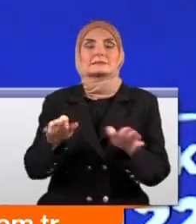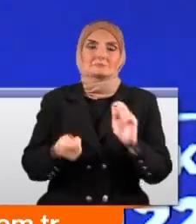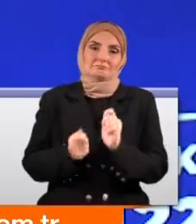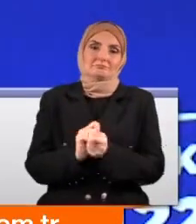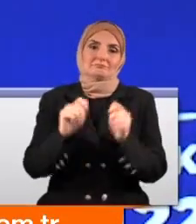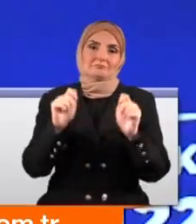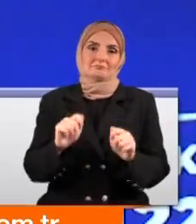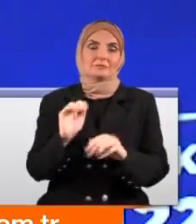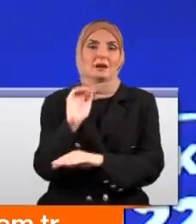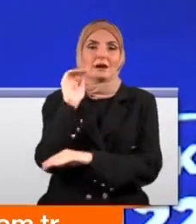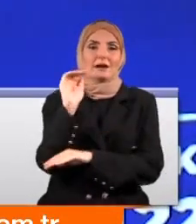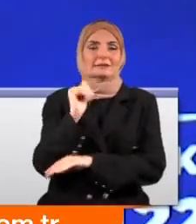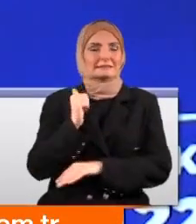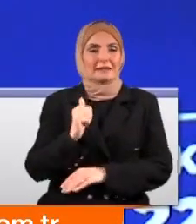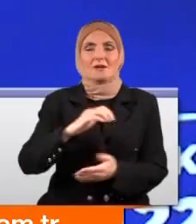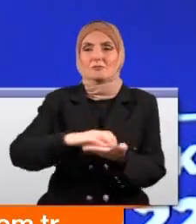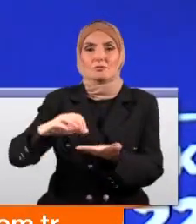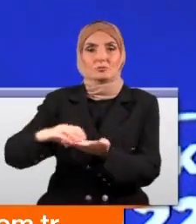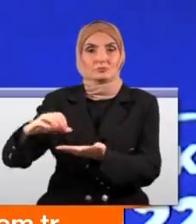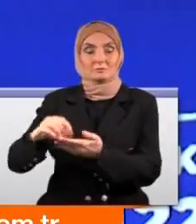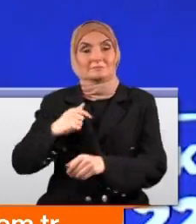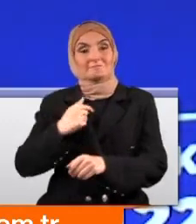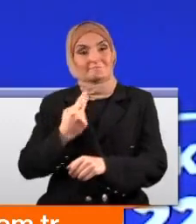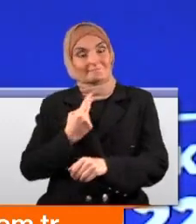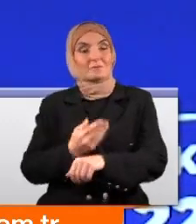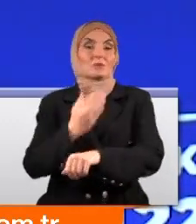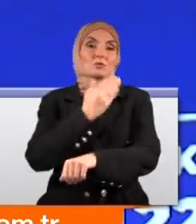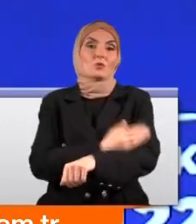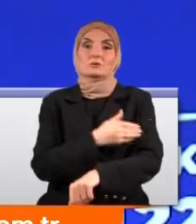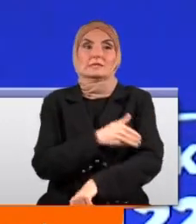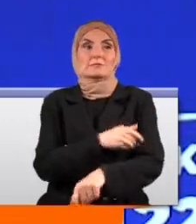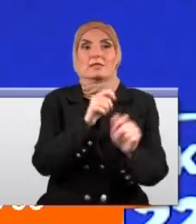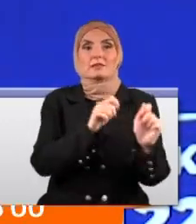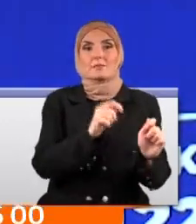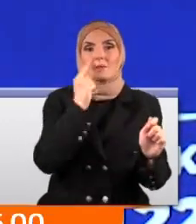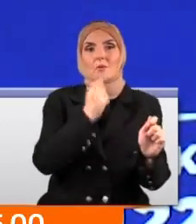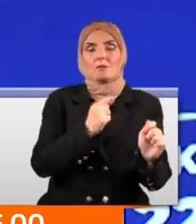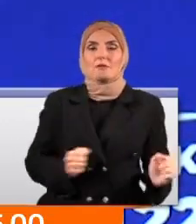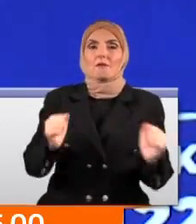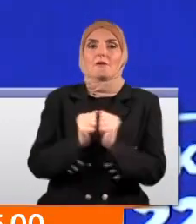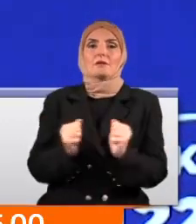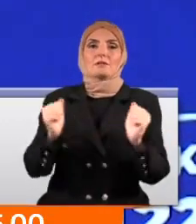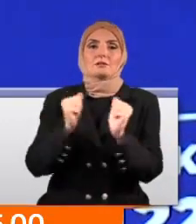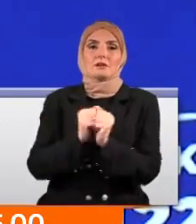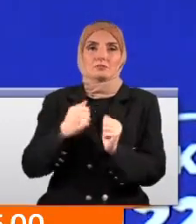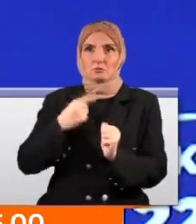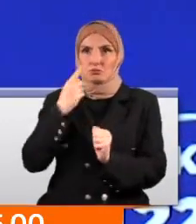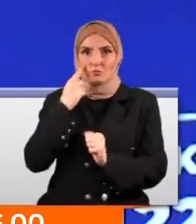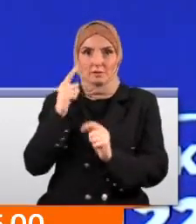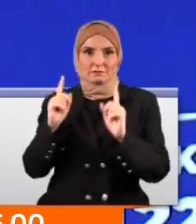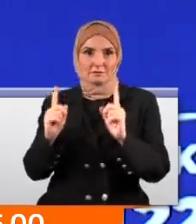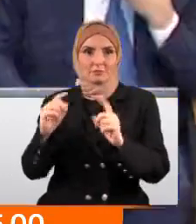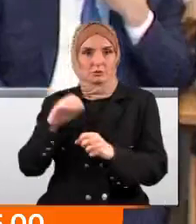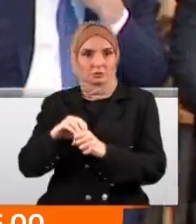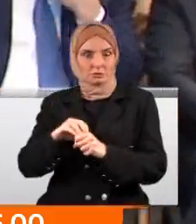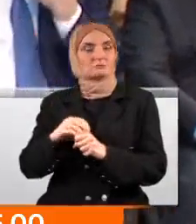önce yapılan hizmetlerin kat be kat fazlasını iktidarlarımız dönemine sığdırmayı